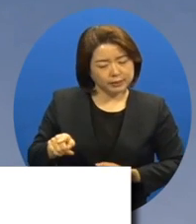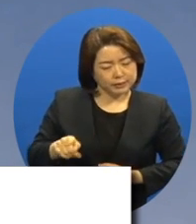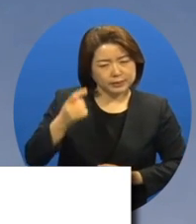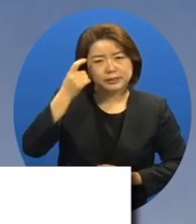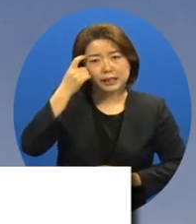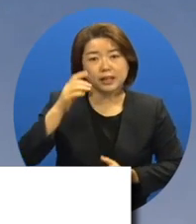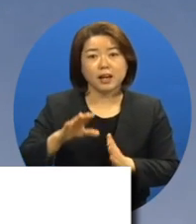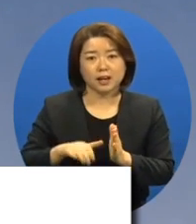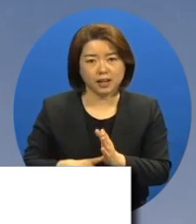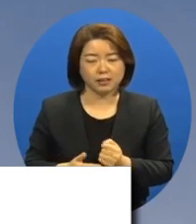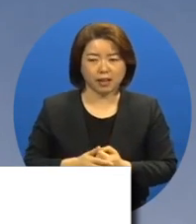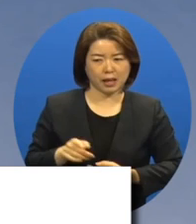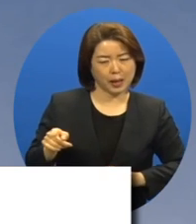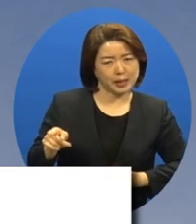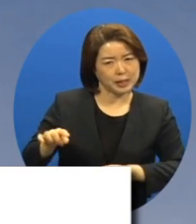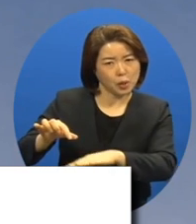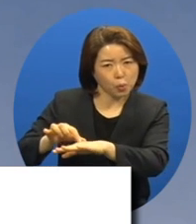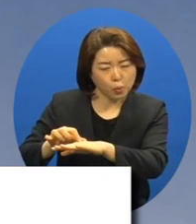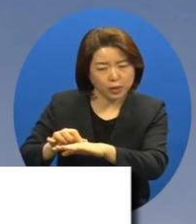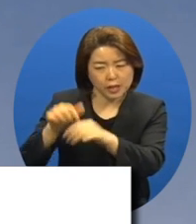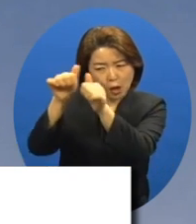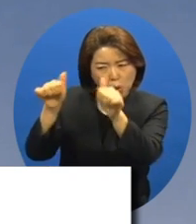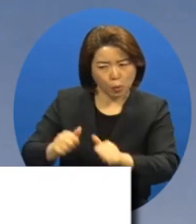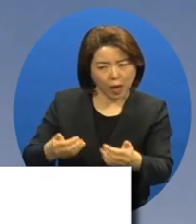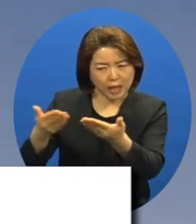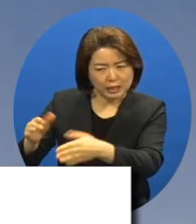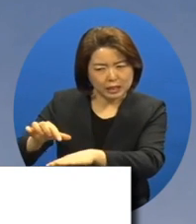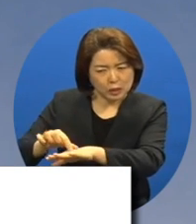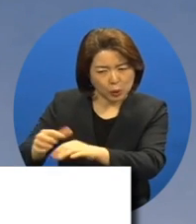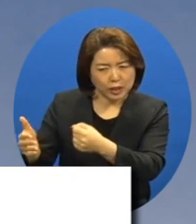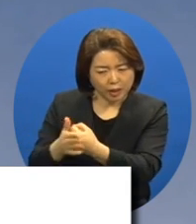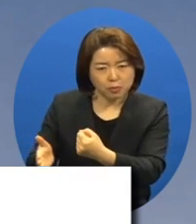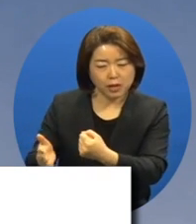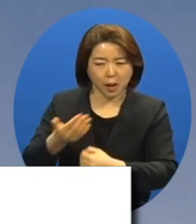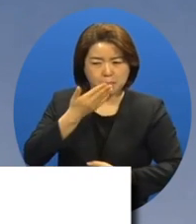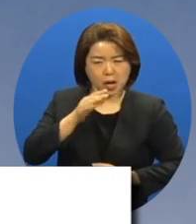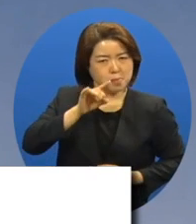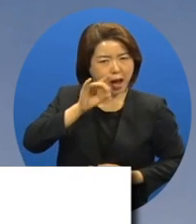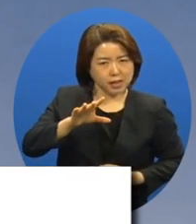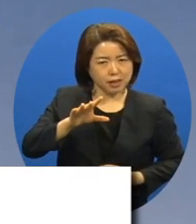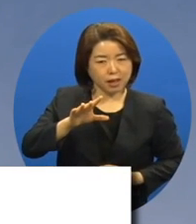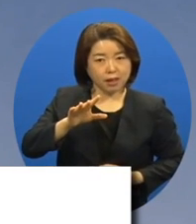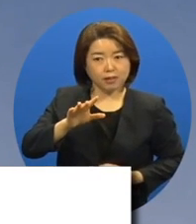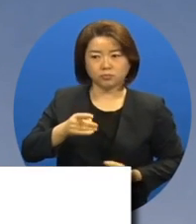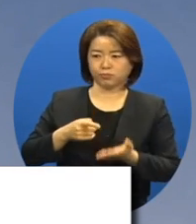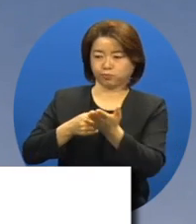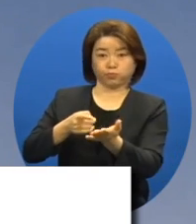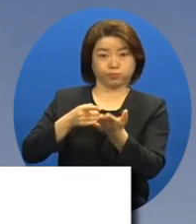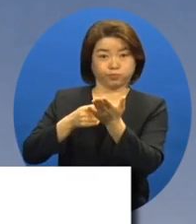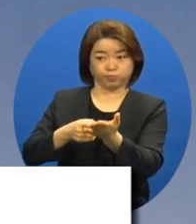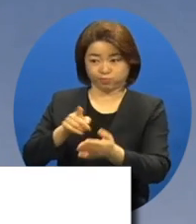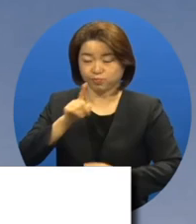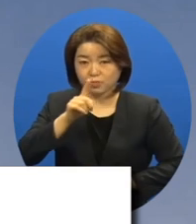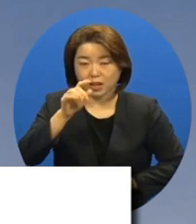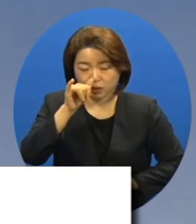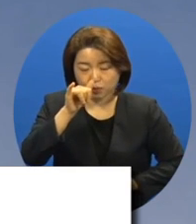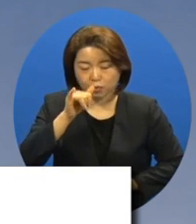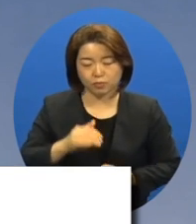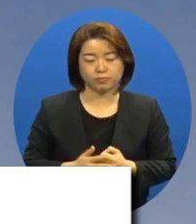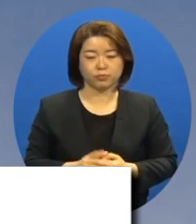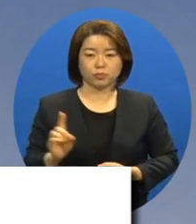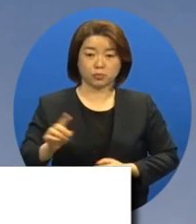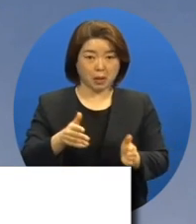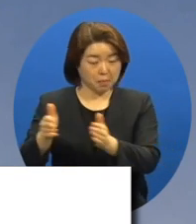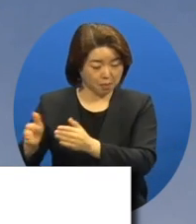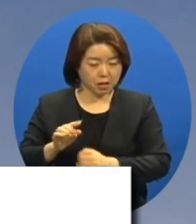이것은 우상의 고기 니까 머금은 안된다고 주장하는 이들이 생겼습니다 그러나 어떤